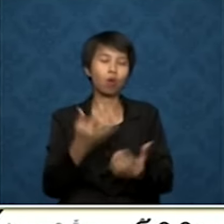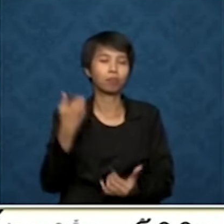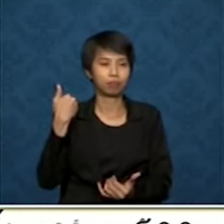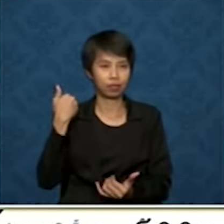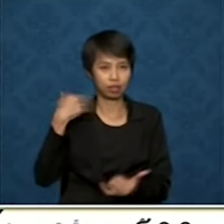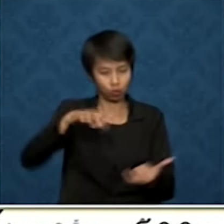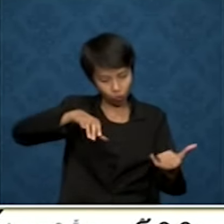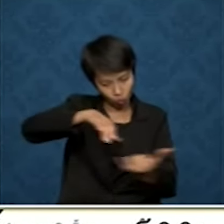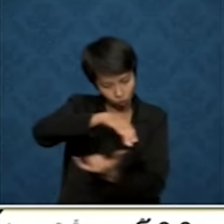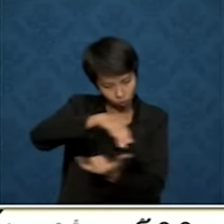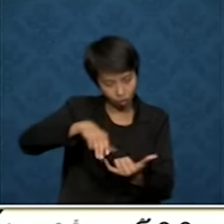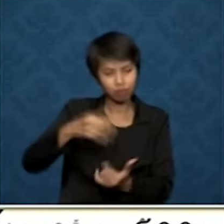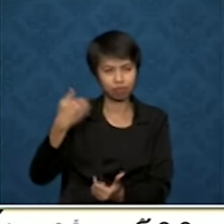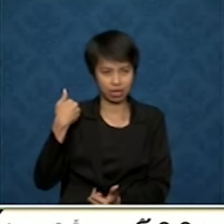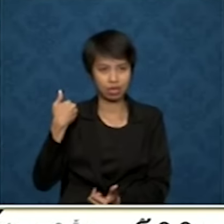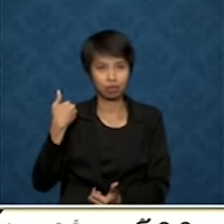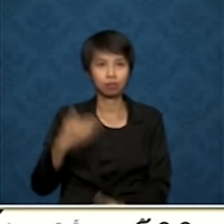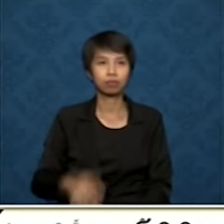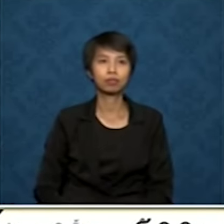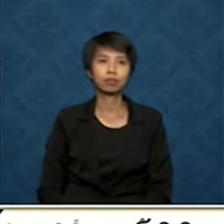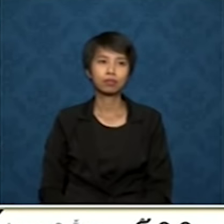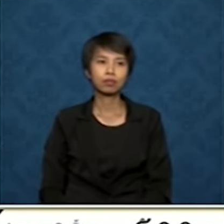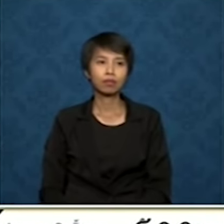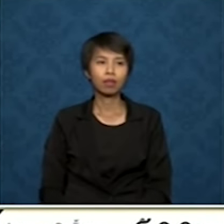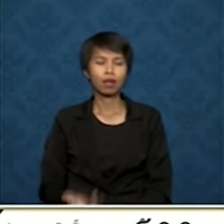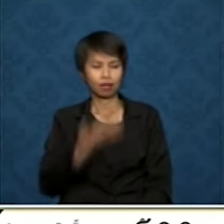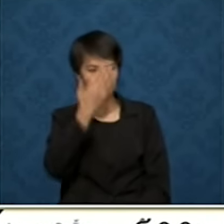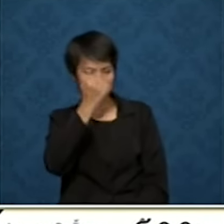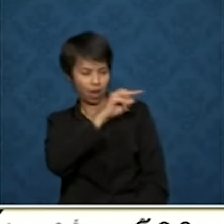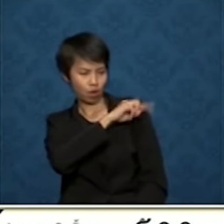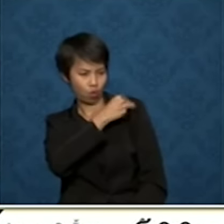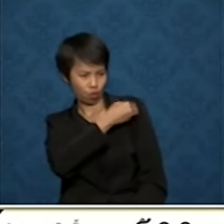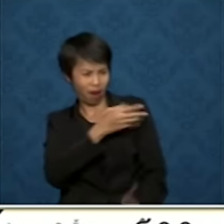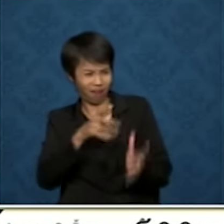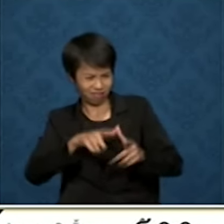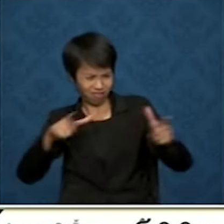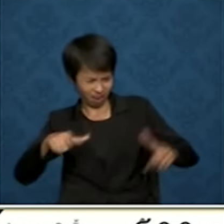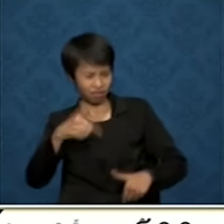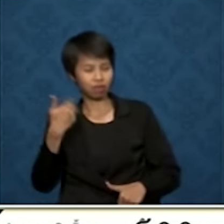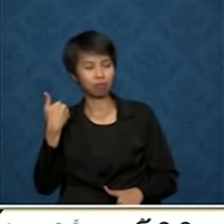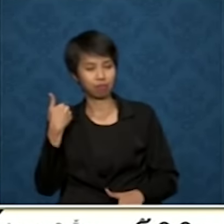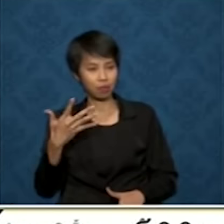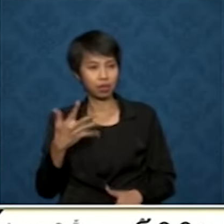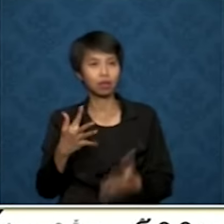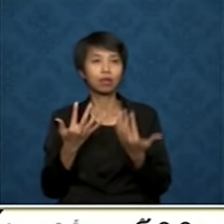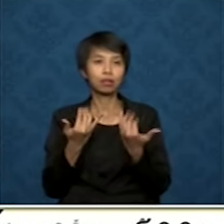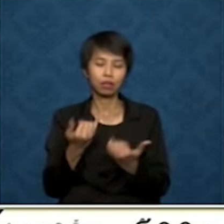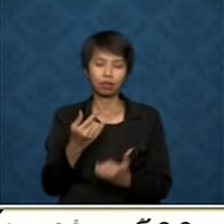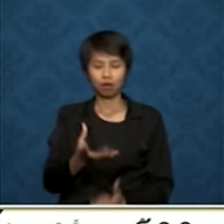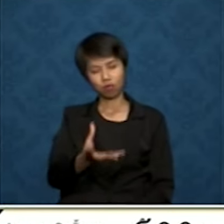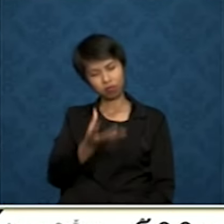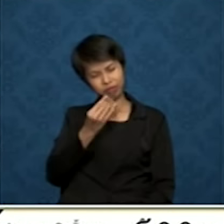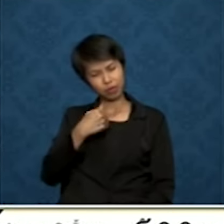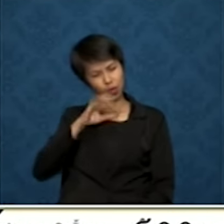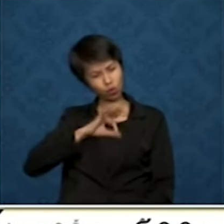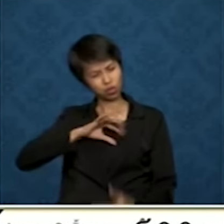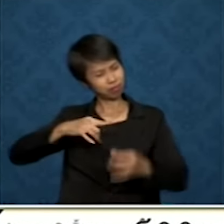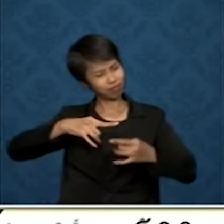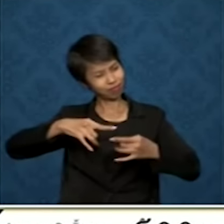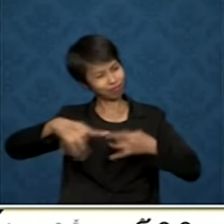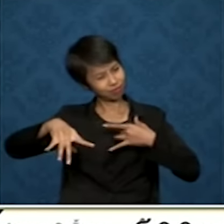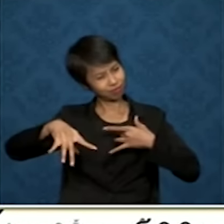ฟิล์มเชสเฉยๆไม่มีก็ประหลาด ekgไม่มีก็ประหลาดโรงพยาบาลระดับ 10เตียงยังมีเลยนะครับเพราะฉนั้นตรงนี้มันเลยฟังแล้วมันย้อนแย้งถูกต้องมั้ยครับเพราะ